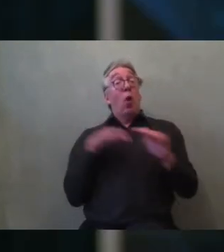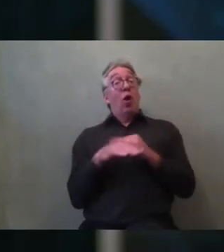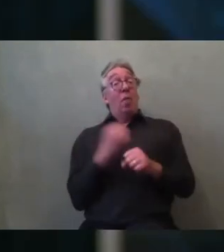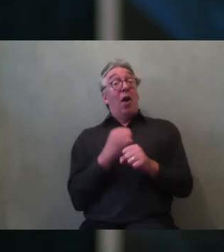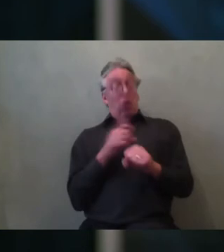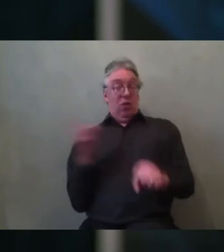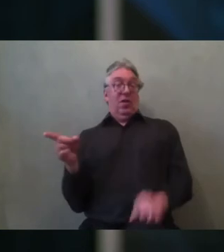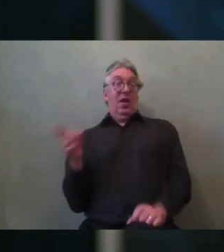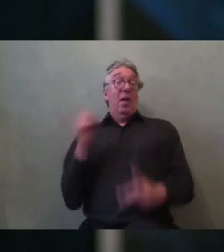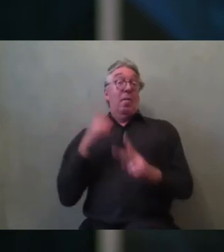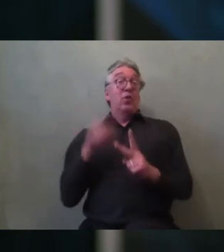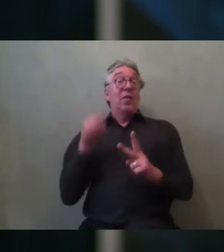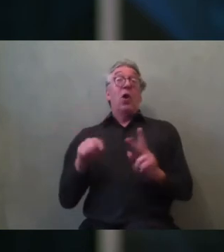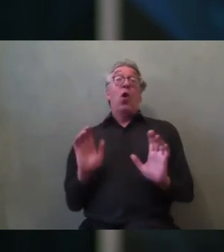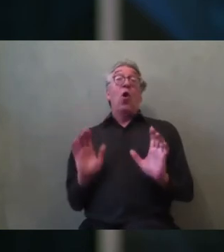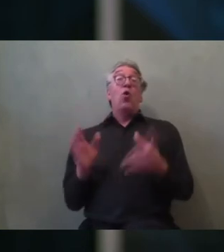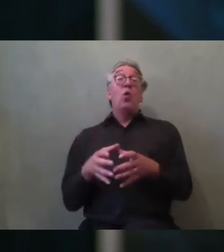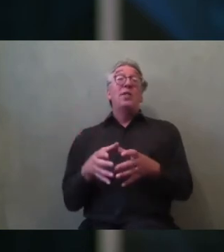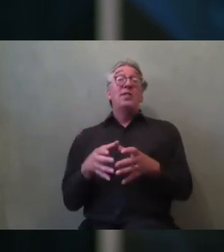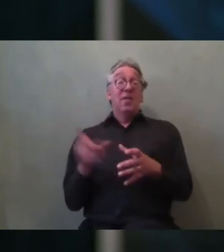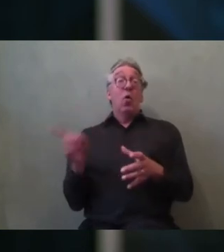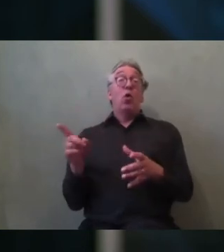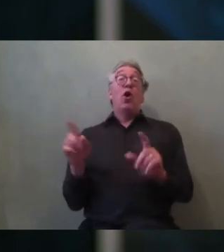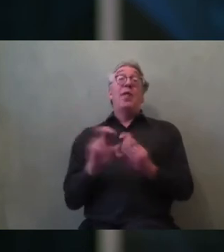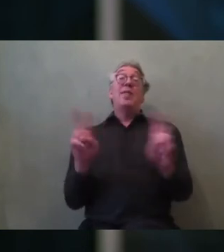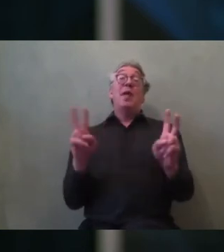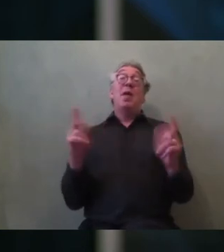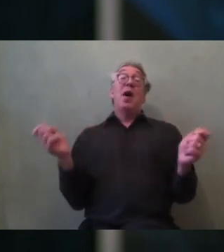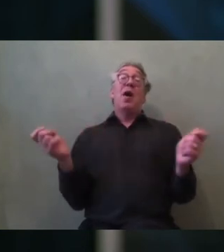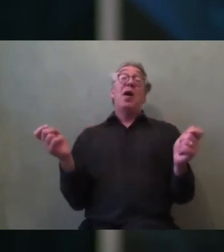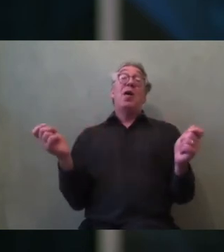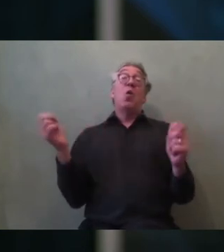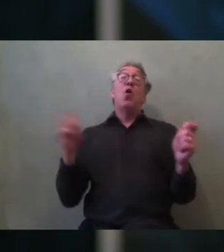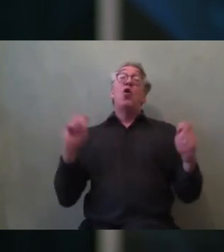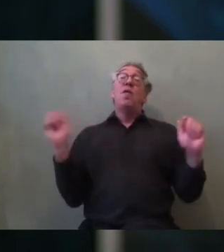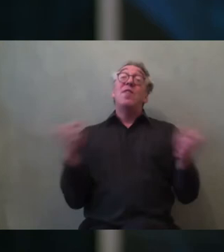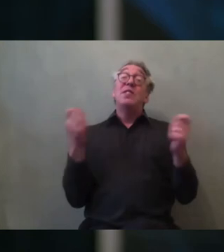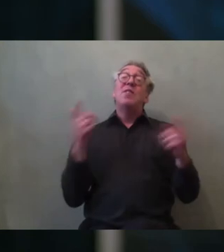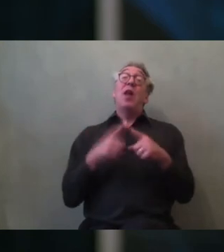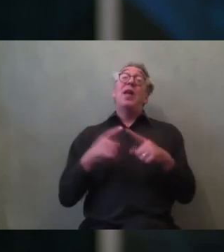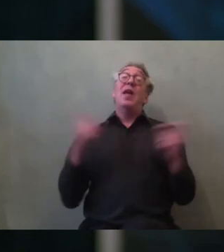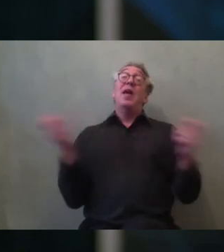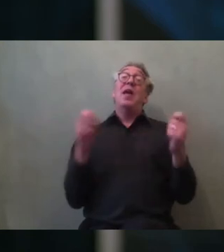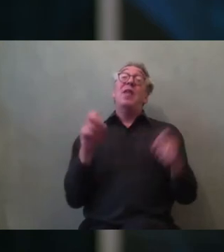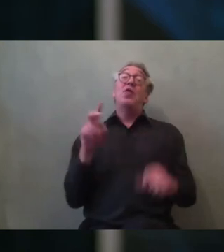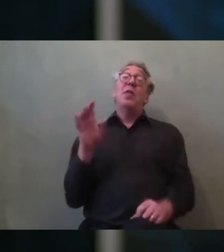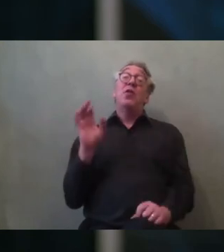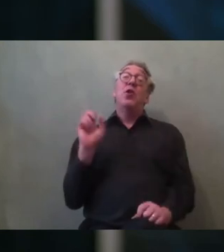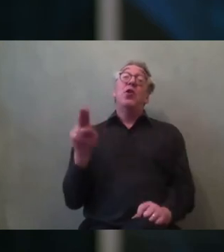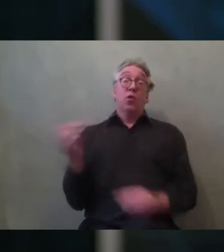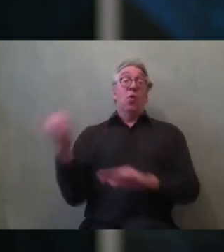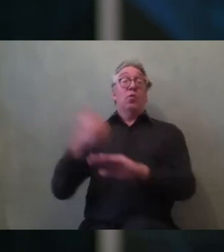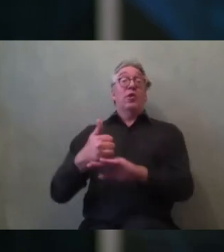Coalitie voor Inclusie een themanetwerk festivals en evenementen gestart. En daarin wordt gewerkt aan, of vanuit een